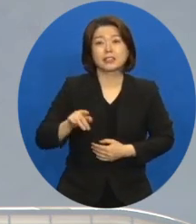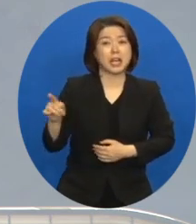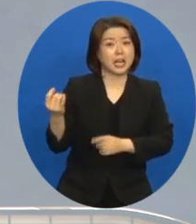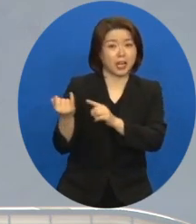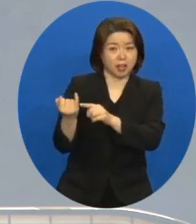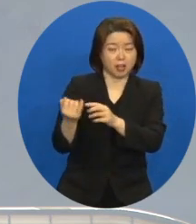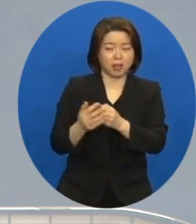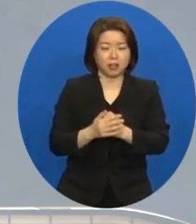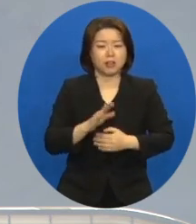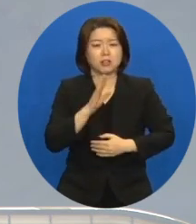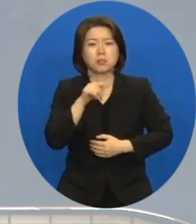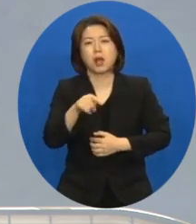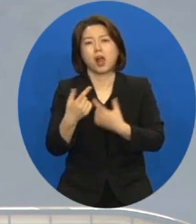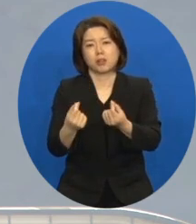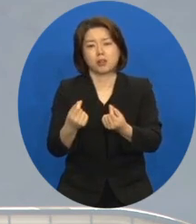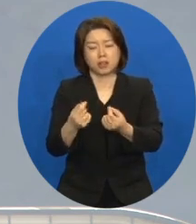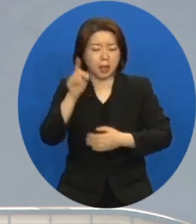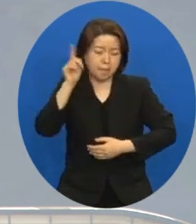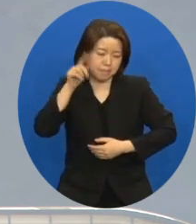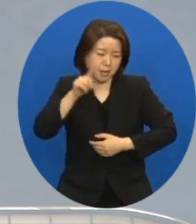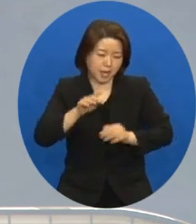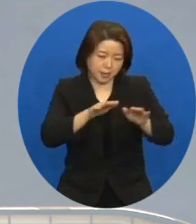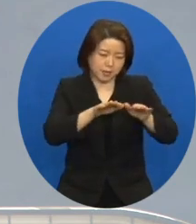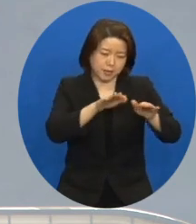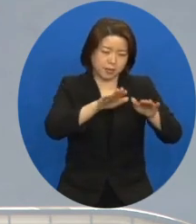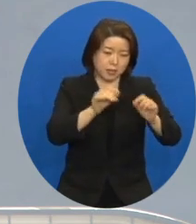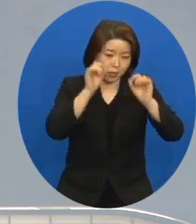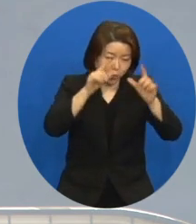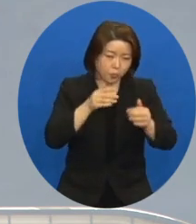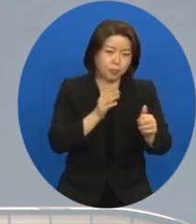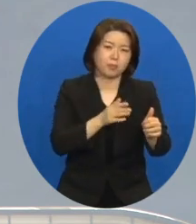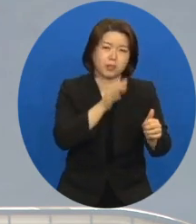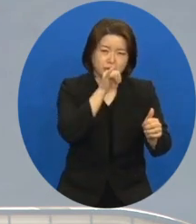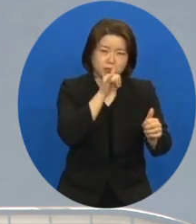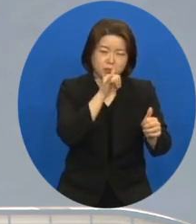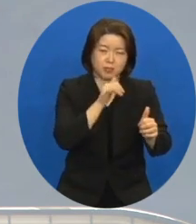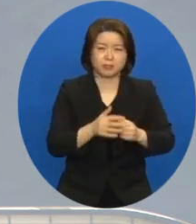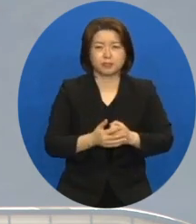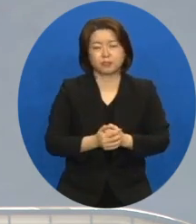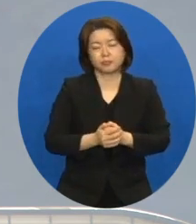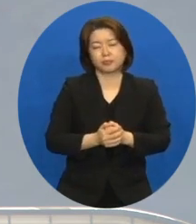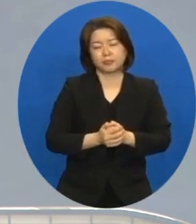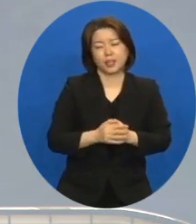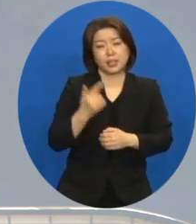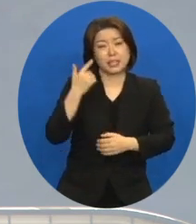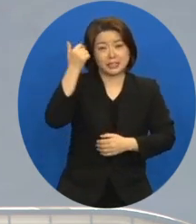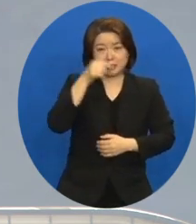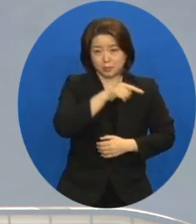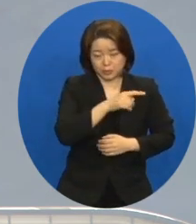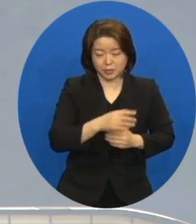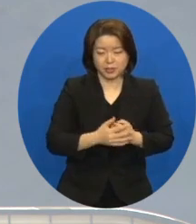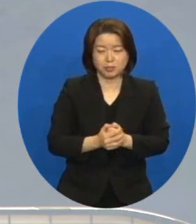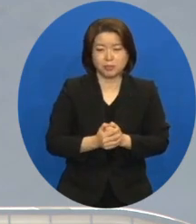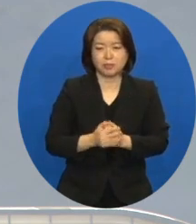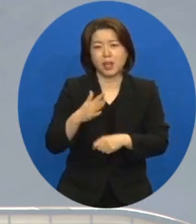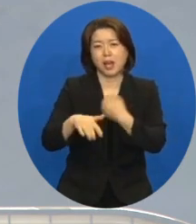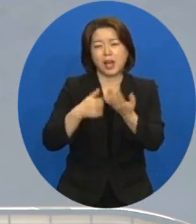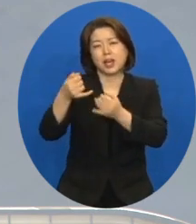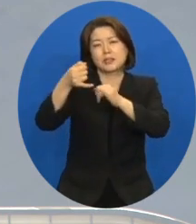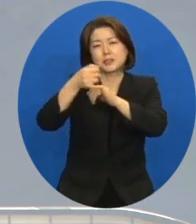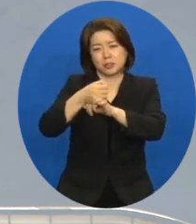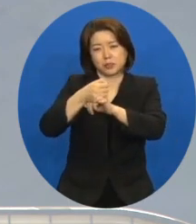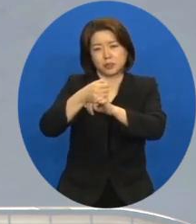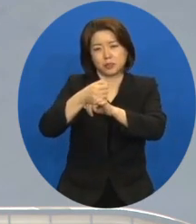간호사는 정말 그렇게 매일 깨웠어요. 스탠리 존스 선교사님은 하나님의